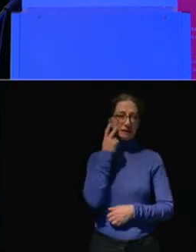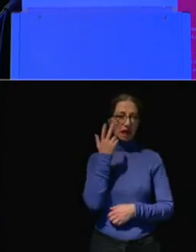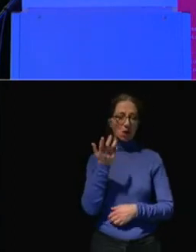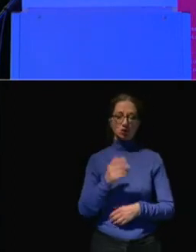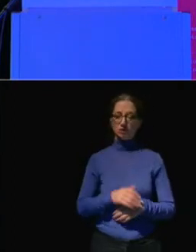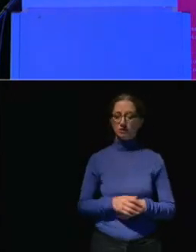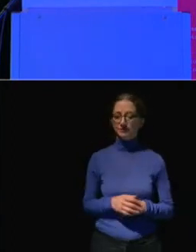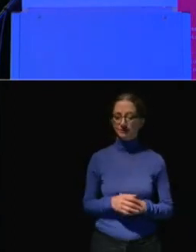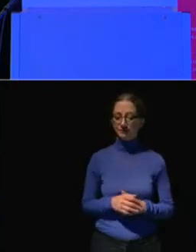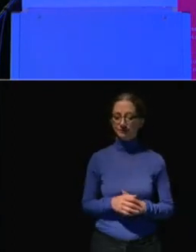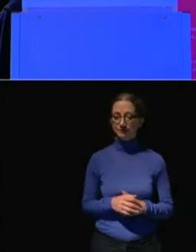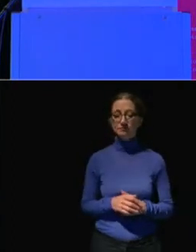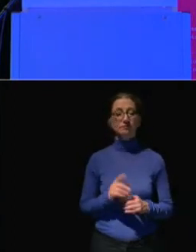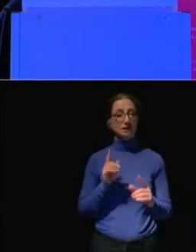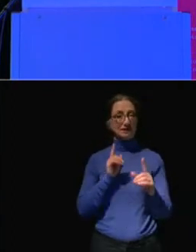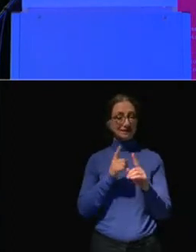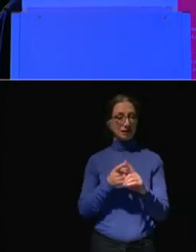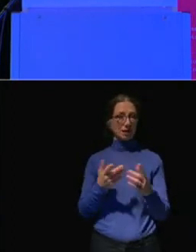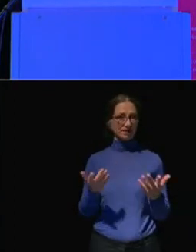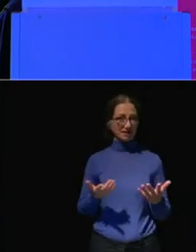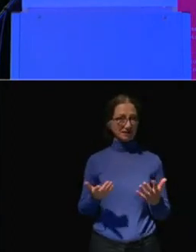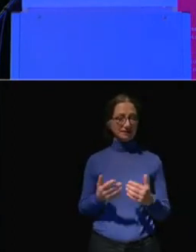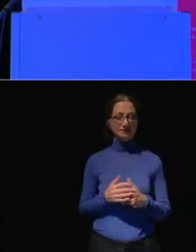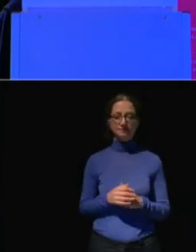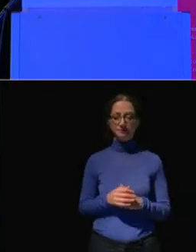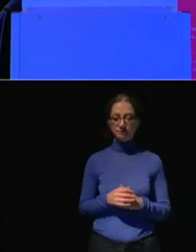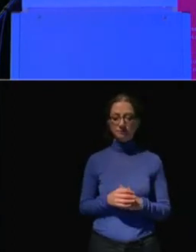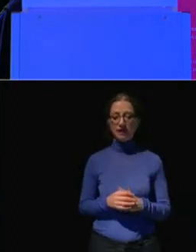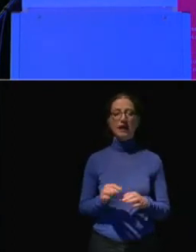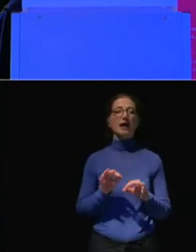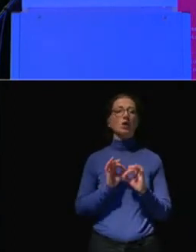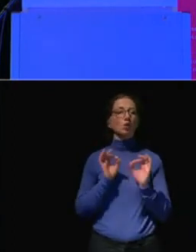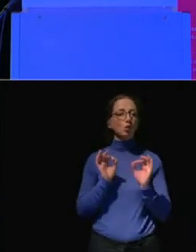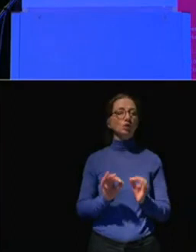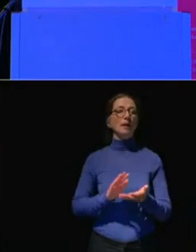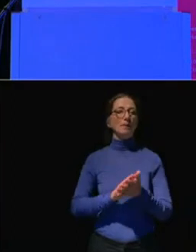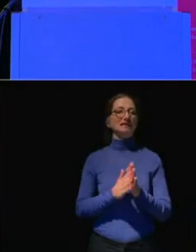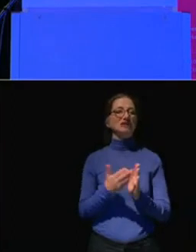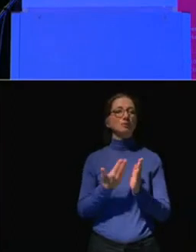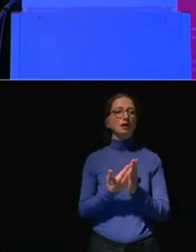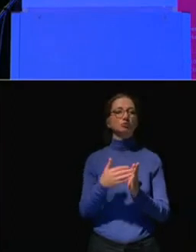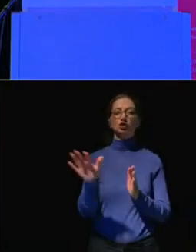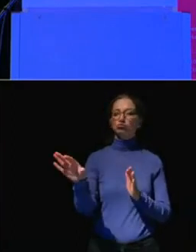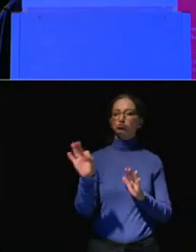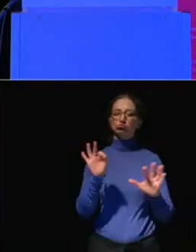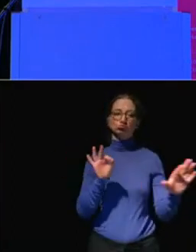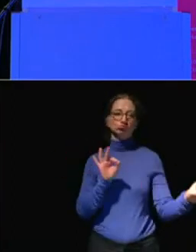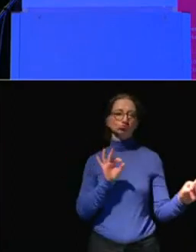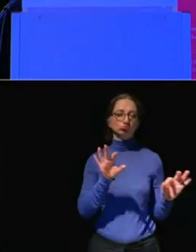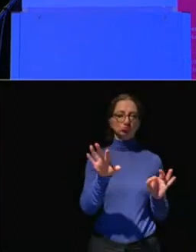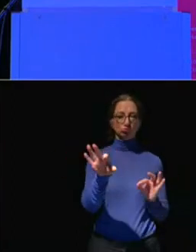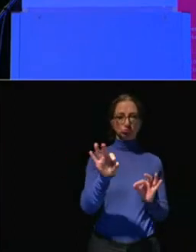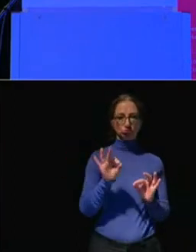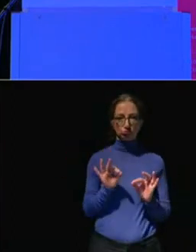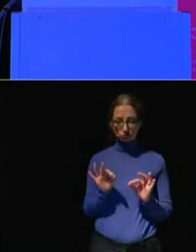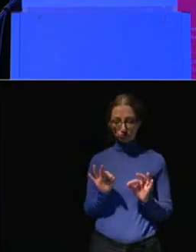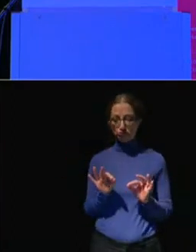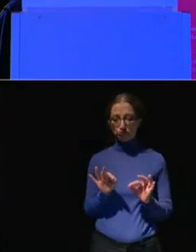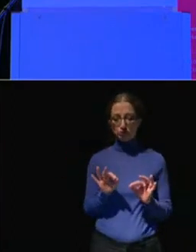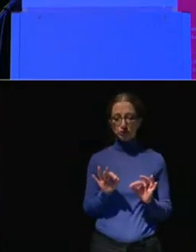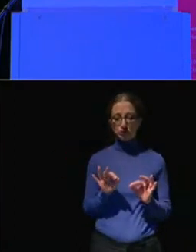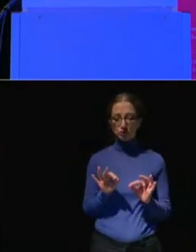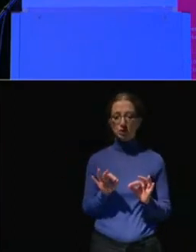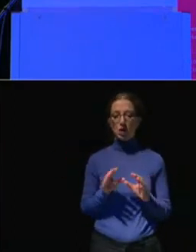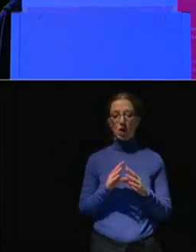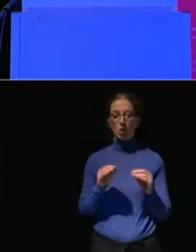aus? Das Ziel der Studie war es, Good Practice-Beispiele in anderen europäischen Ländern zu identifizieren und